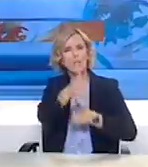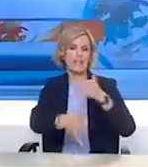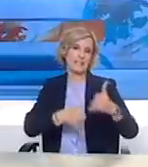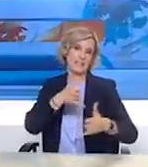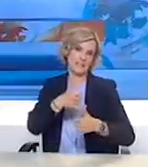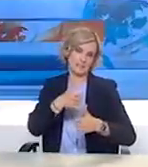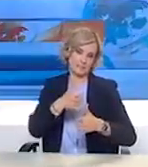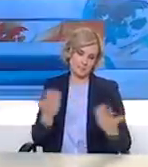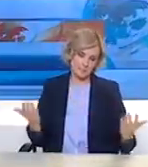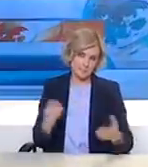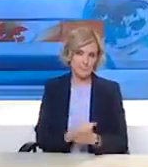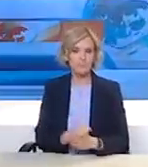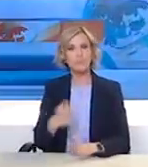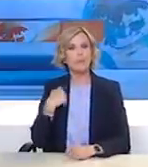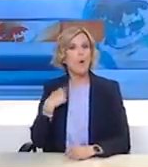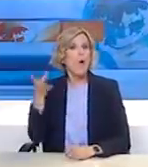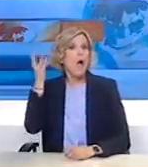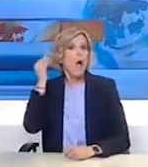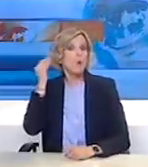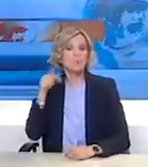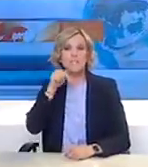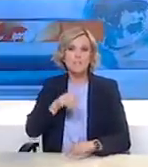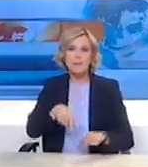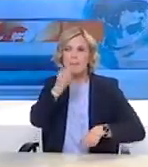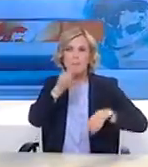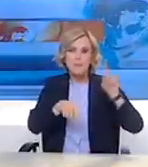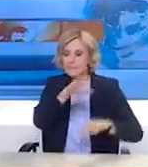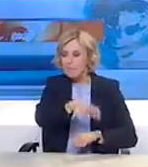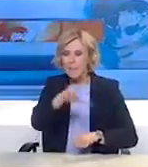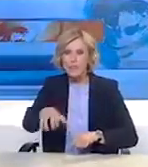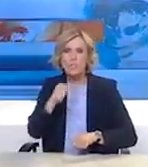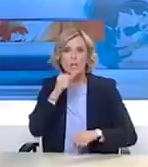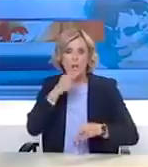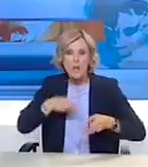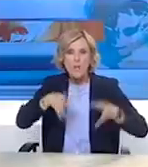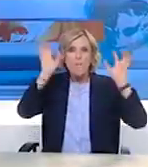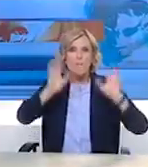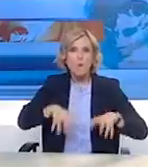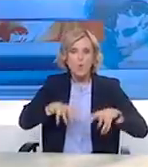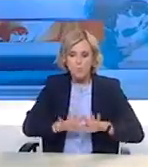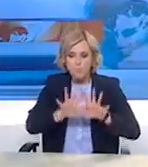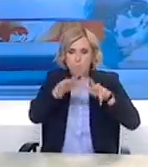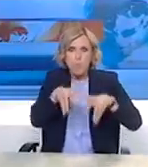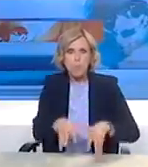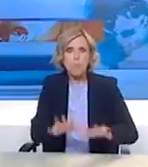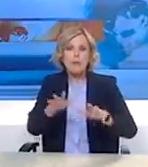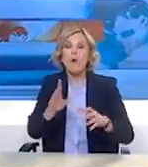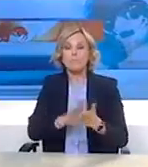Άκουσα όμως σήμερα που σε κάποιες περιοχές πλημμύρισαν οι δρόμοι. Πρέπει να τονίσω, το μήνυμα μένω σπίτι δεν